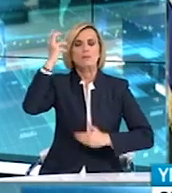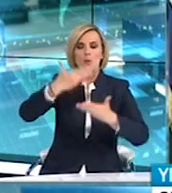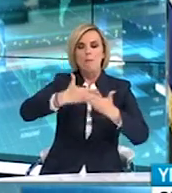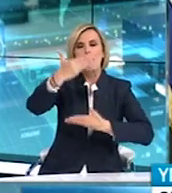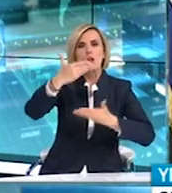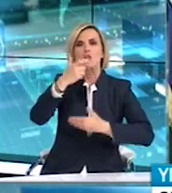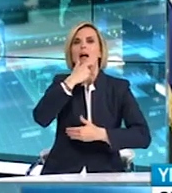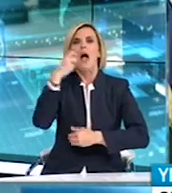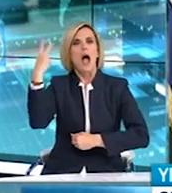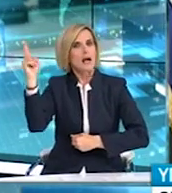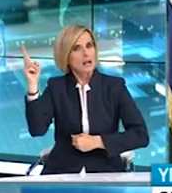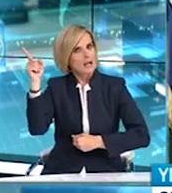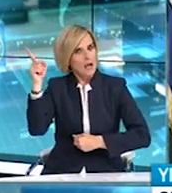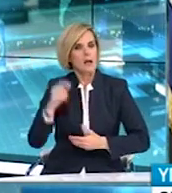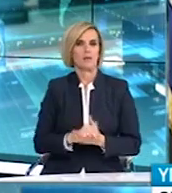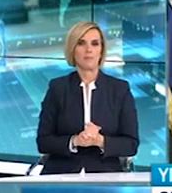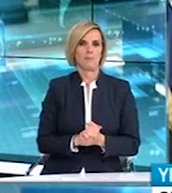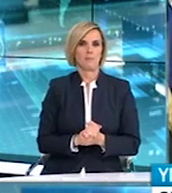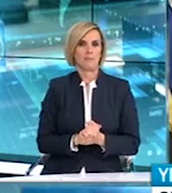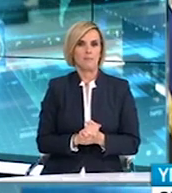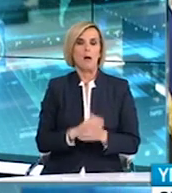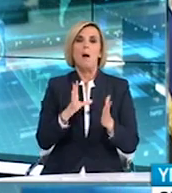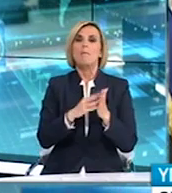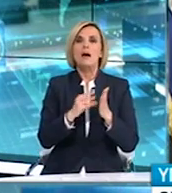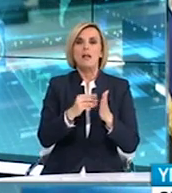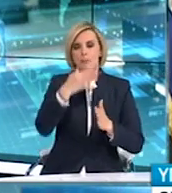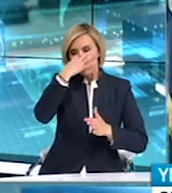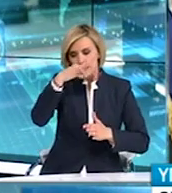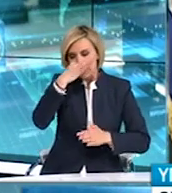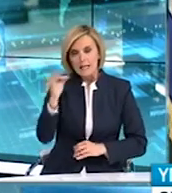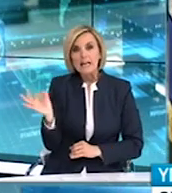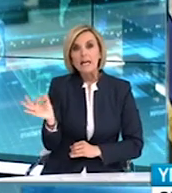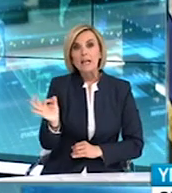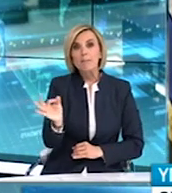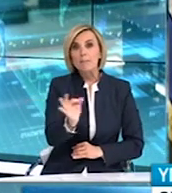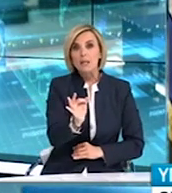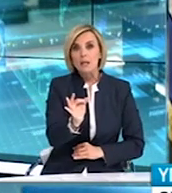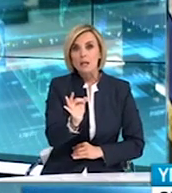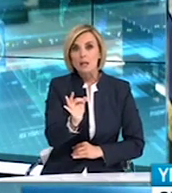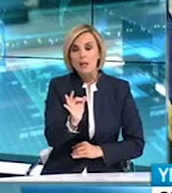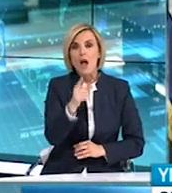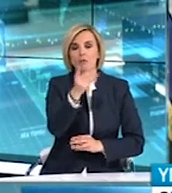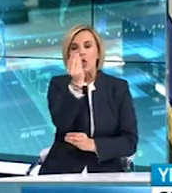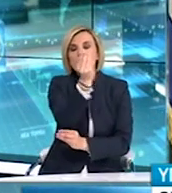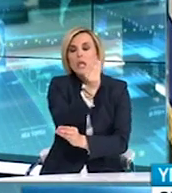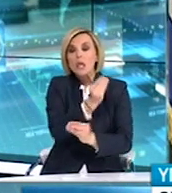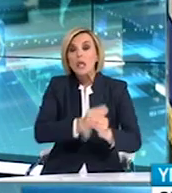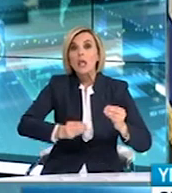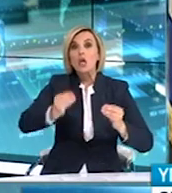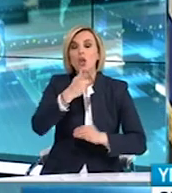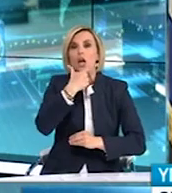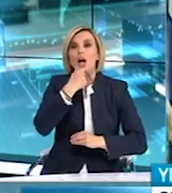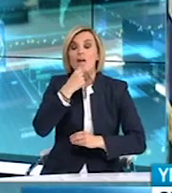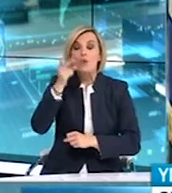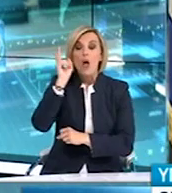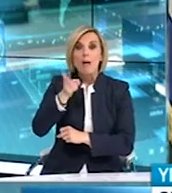England Journal of Medicine ότι η παρουσία γρίπης και μόνο εξαπλασίαζε τον κίνδυνο εμφράγματος του μυοκαρδίου